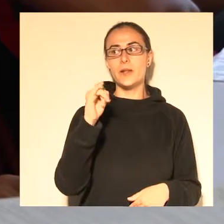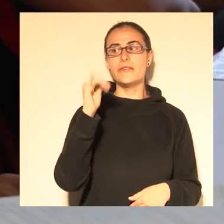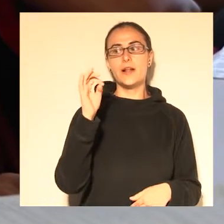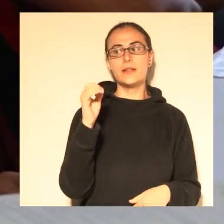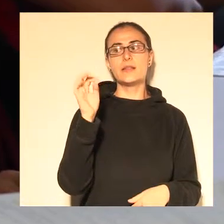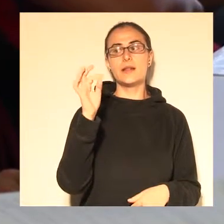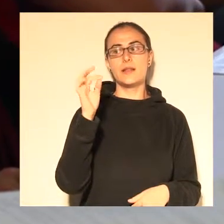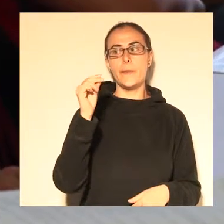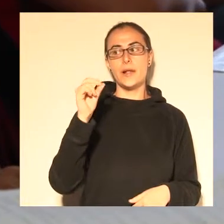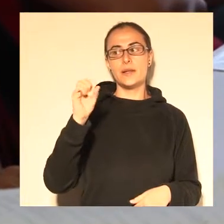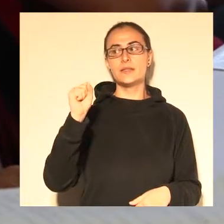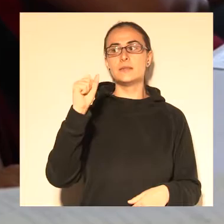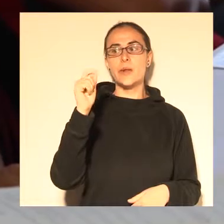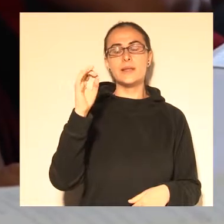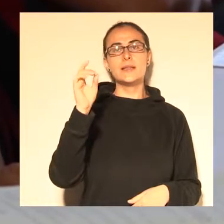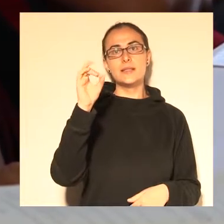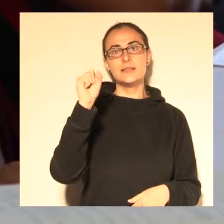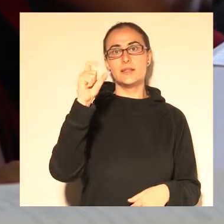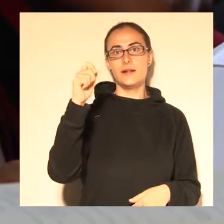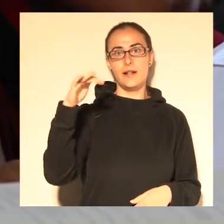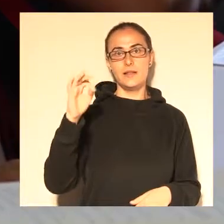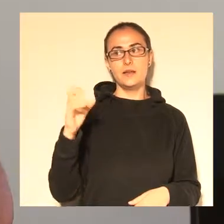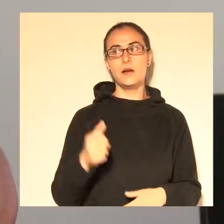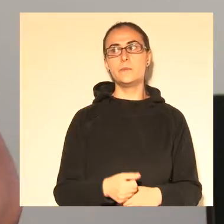cerebrală infantilă tetrapareză spastic